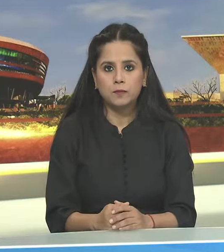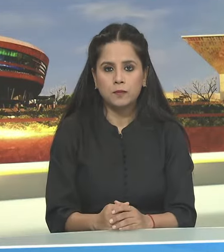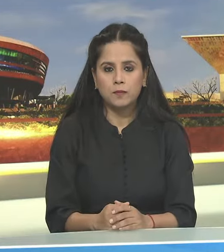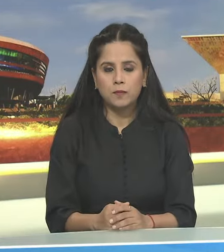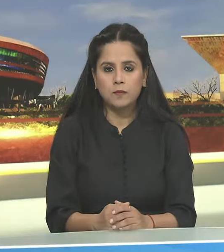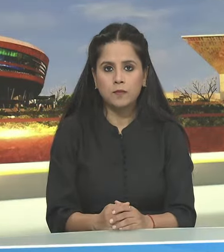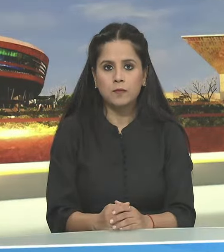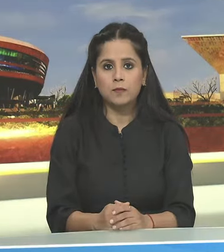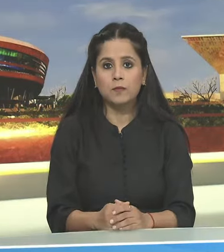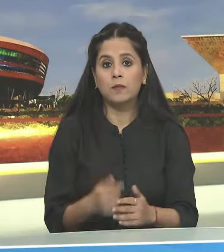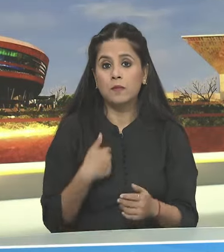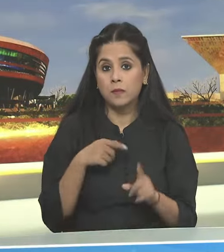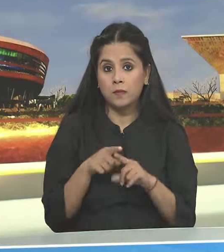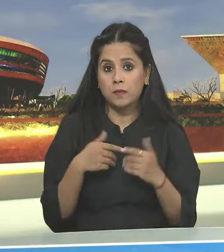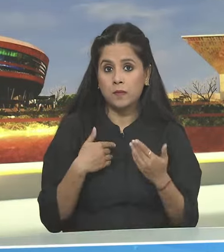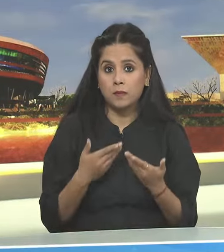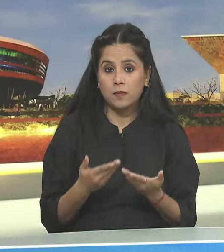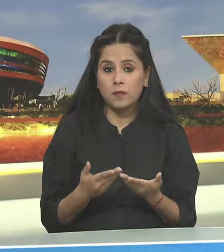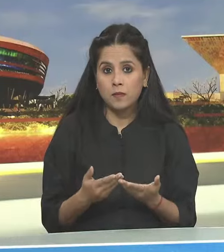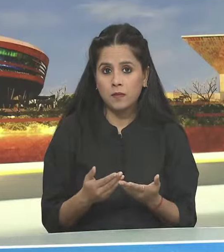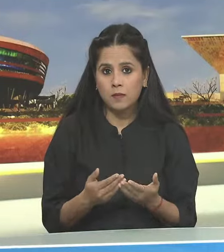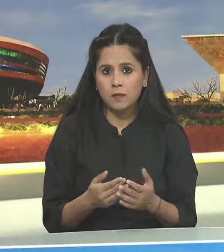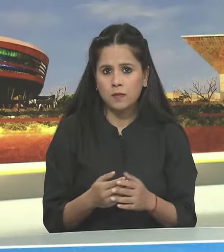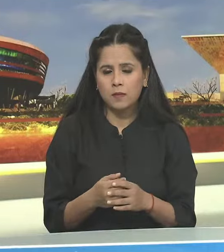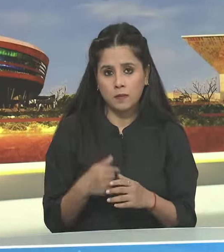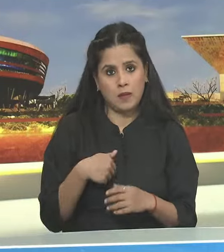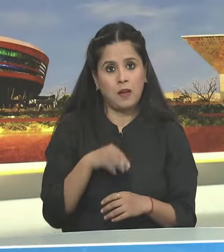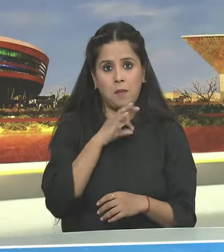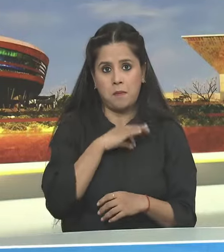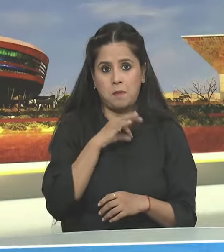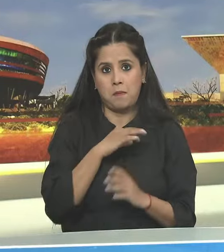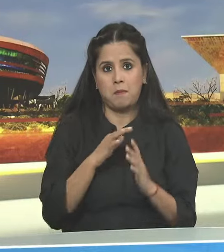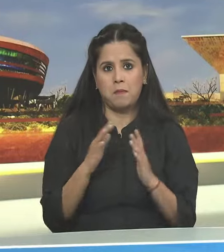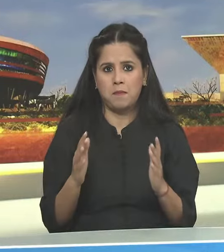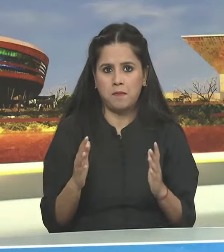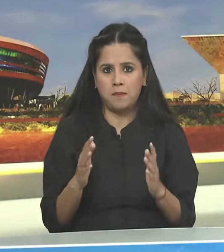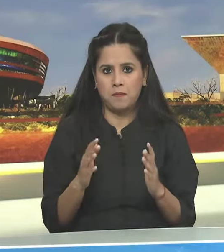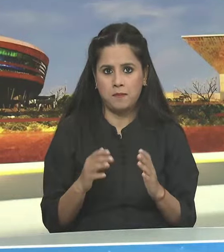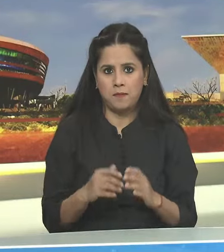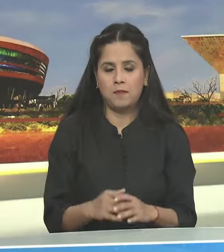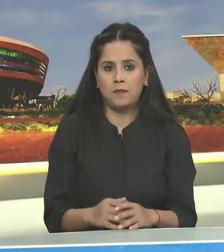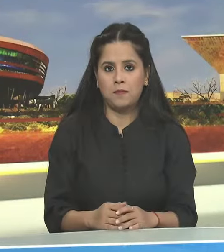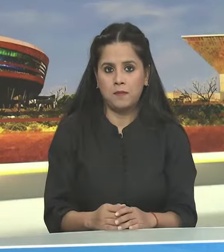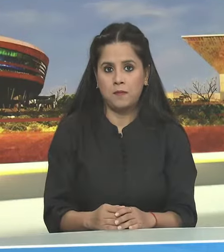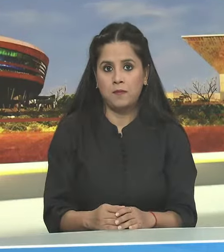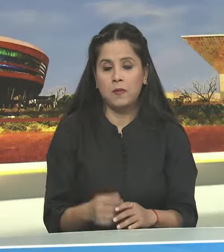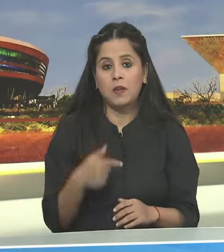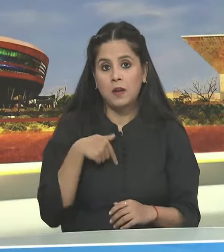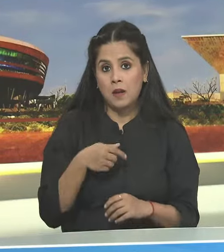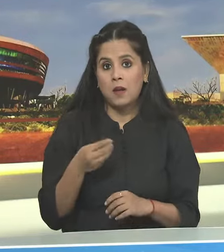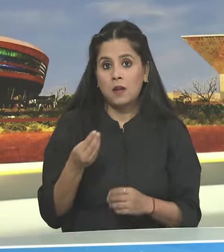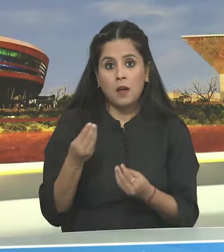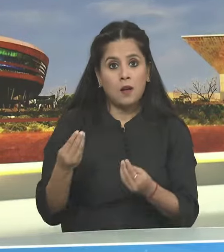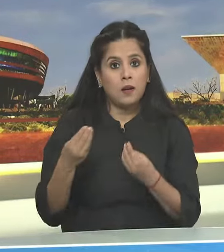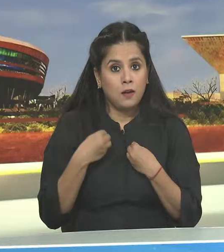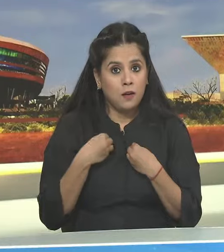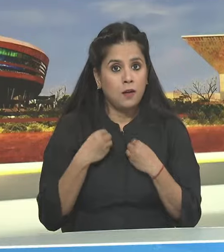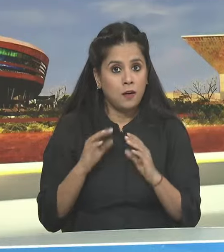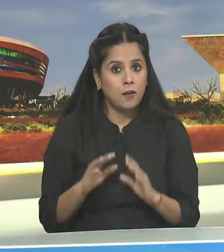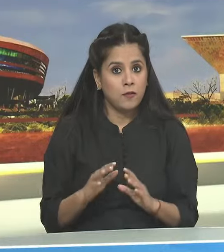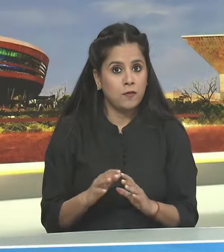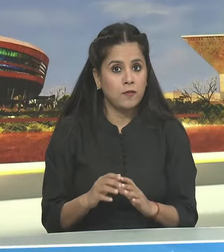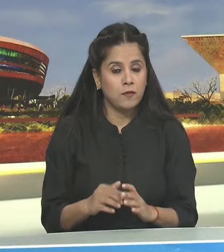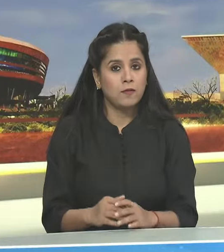उज्ज्वला गैस मिले हम बहुत ही फायदा हुआ। उज्ज्वला गैस मिले हम सब लोगों खुशी मिलते हैं। गांव बाकी